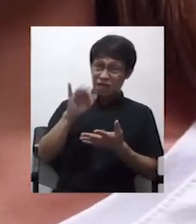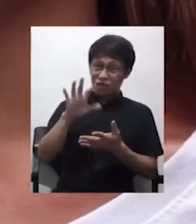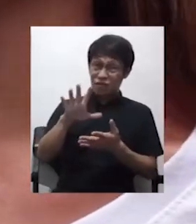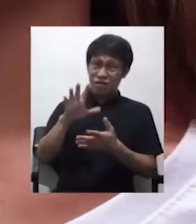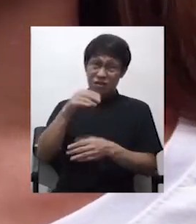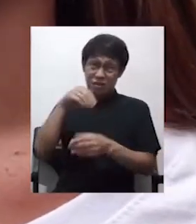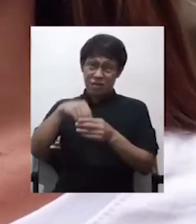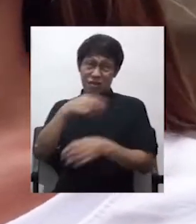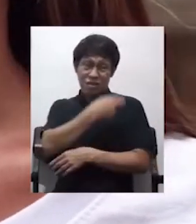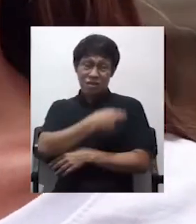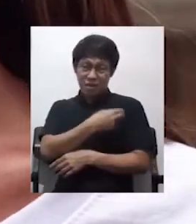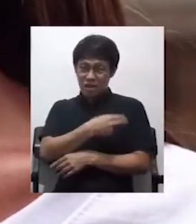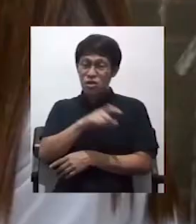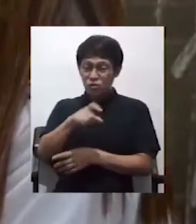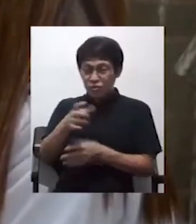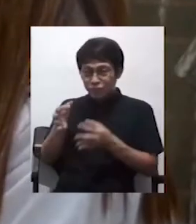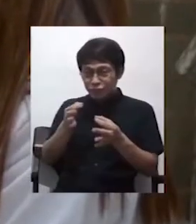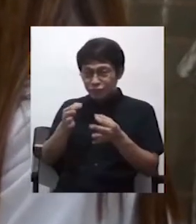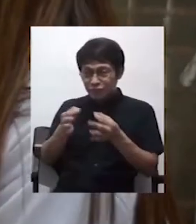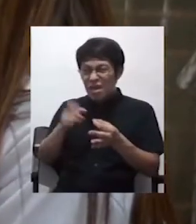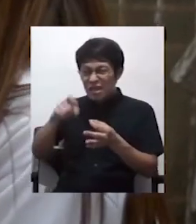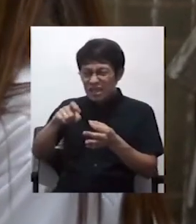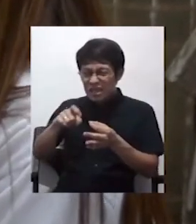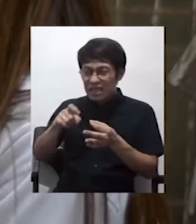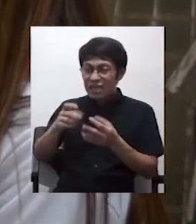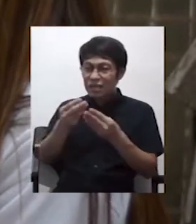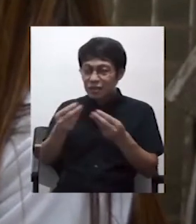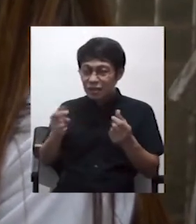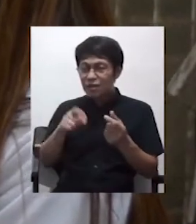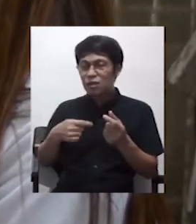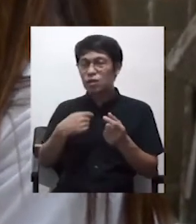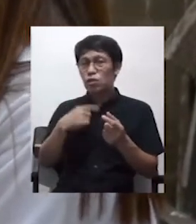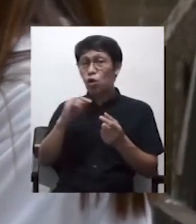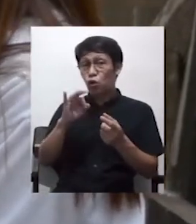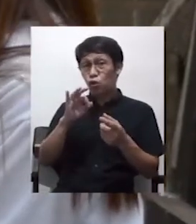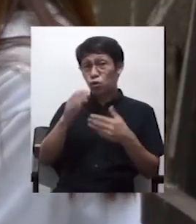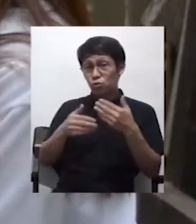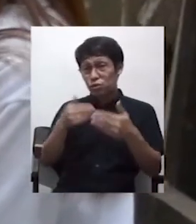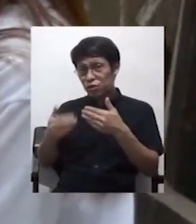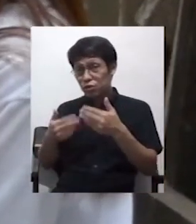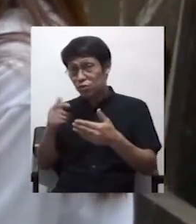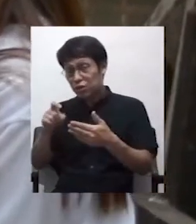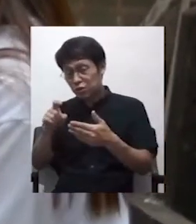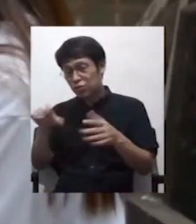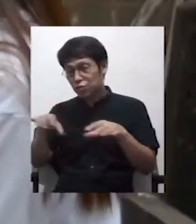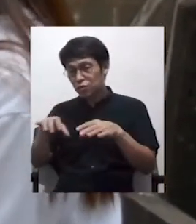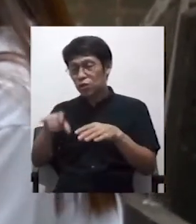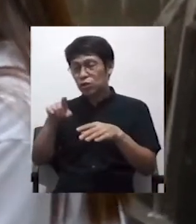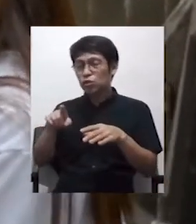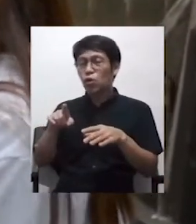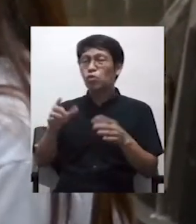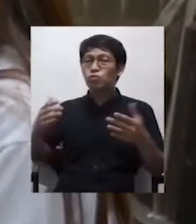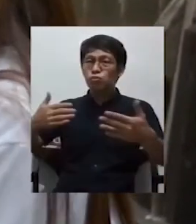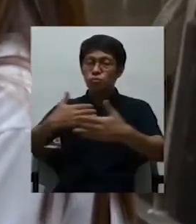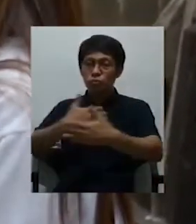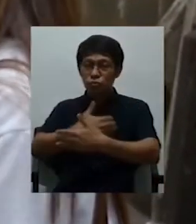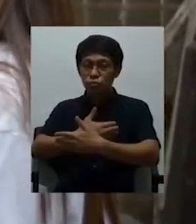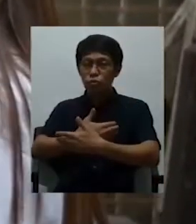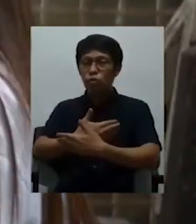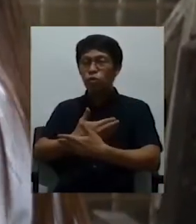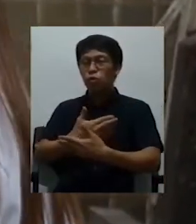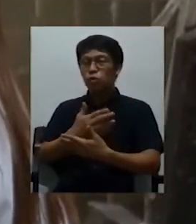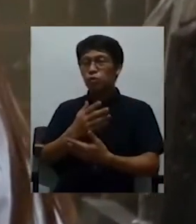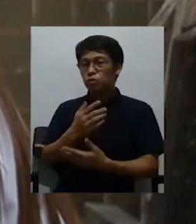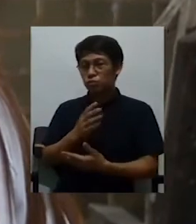ospital, pinapaintindi lang po namin na kailangan mo yan. Lalo na po pag may procedure na ginagawa sa kanya, lagi ko siya